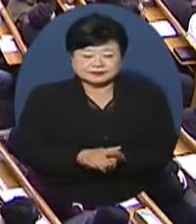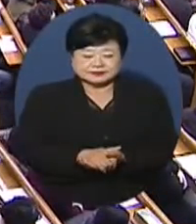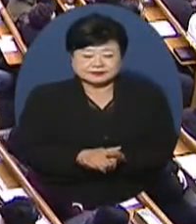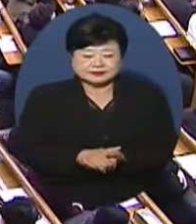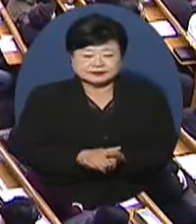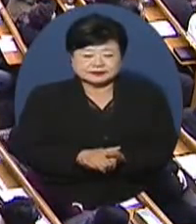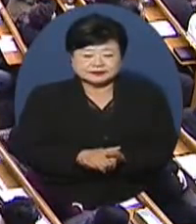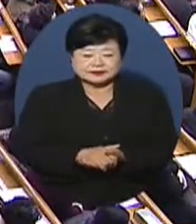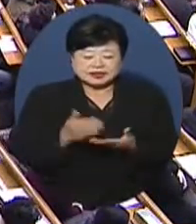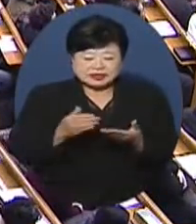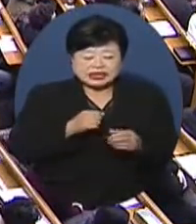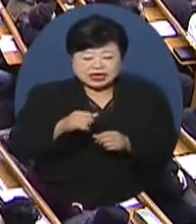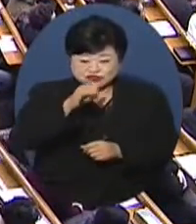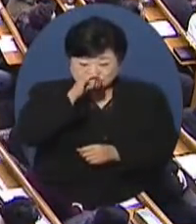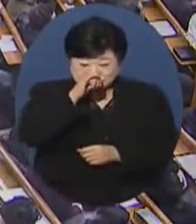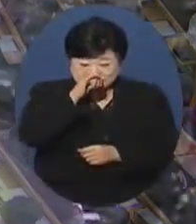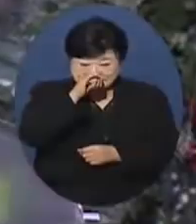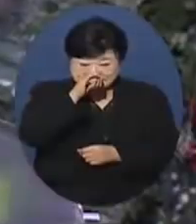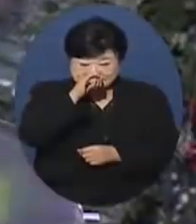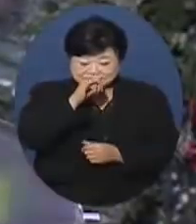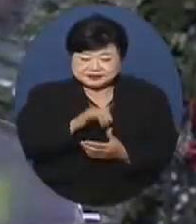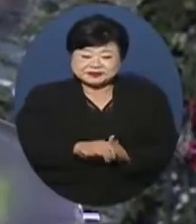일을 할 수가 있는 것입니다.